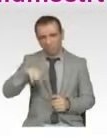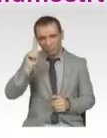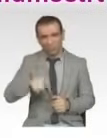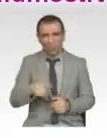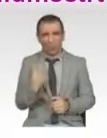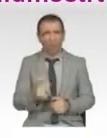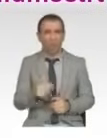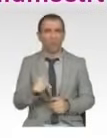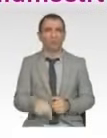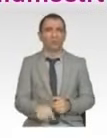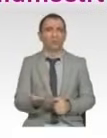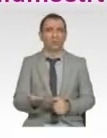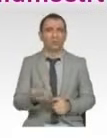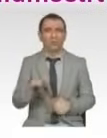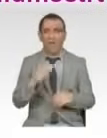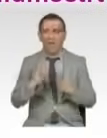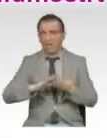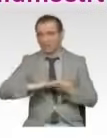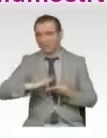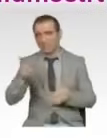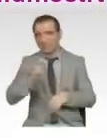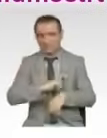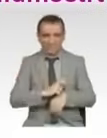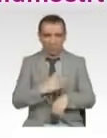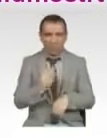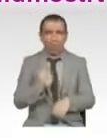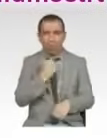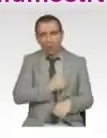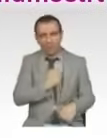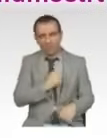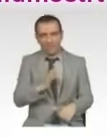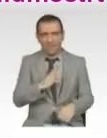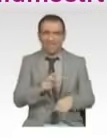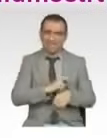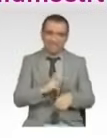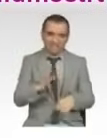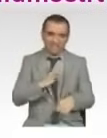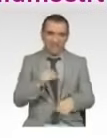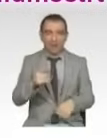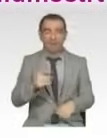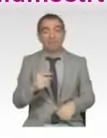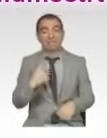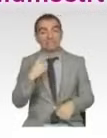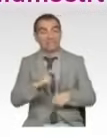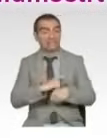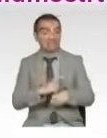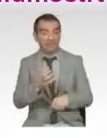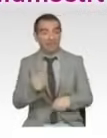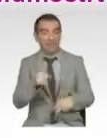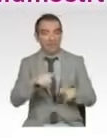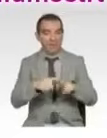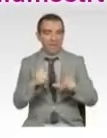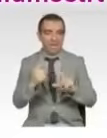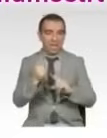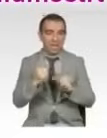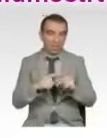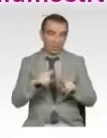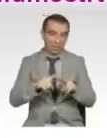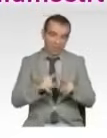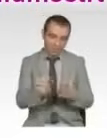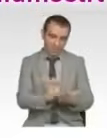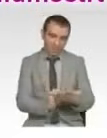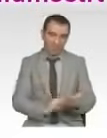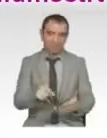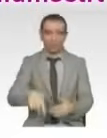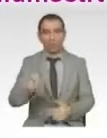günün sonunda arkadaşına sinirlendin, tartıştın. Öfkeliydin bugün. Öfkeliyi alıyorsun. Kendi adını Alişan diye yazıp bu kutunun içine atıyorsun.